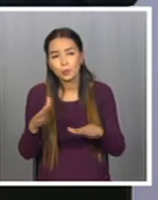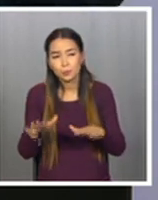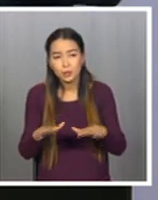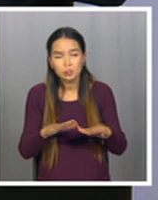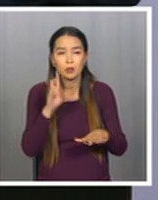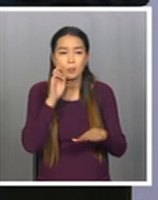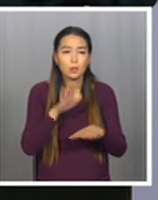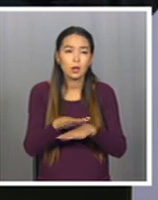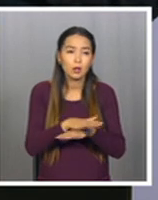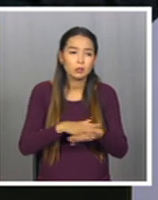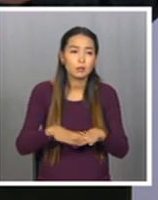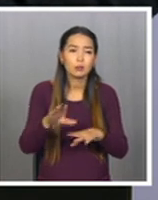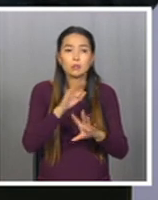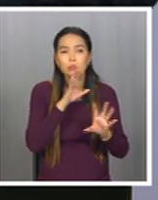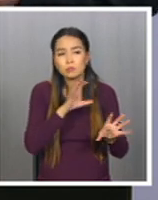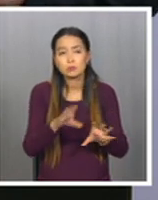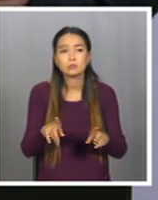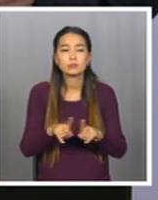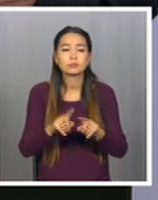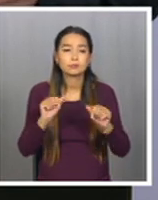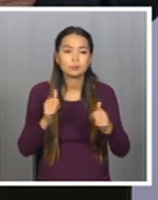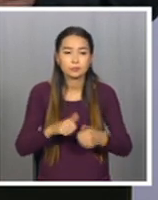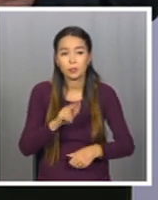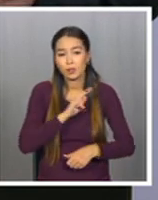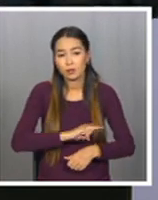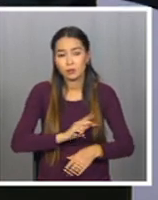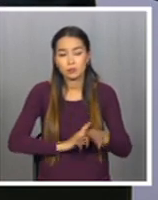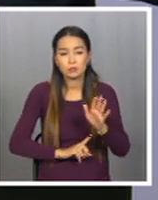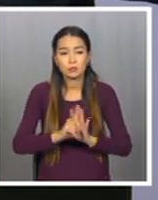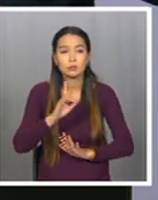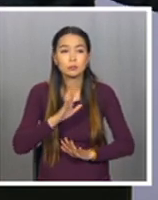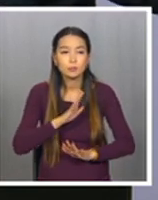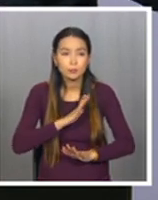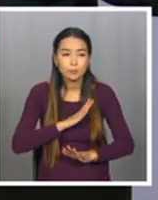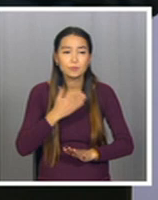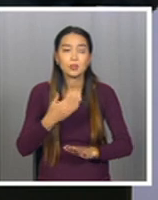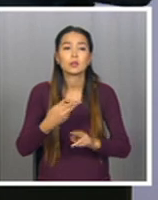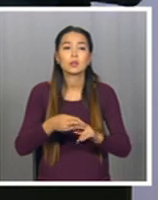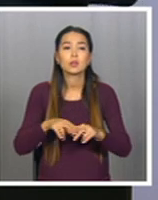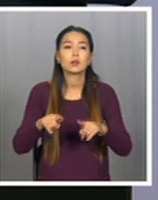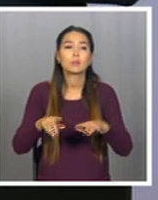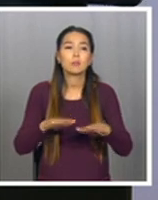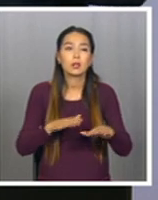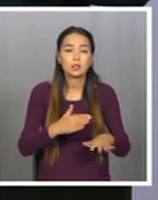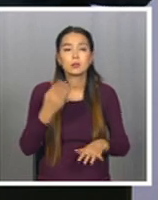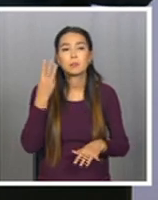мемлекет тарапынан қамтамасыз ету арқылы жүзеге асырылды. Яғни бұл жерде шведтік